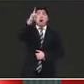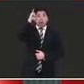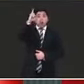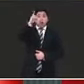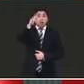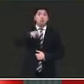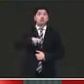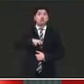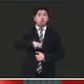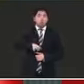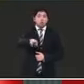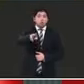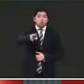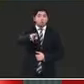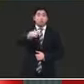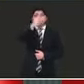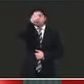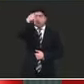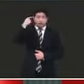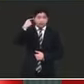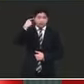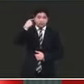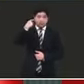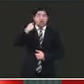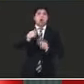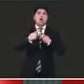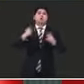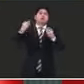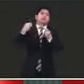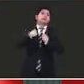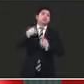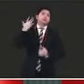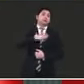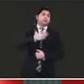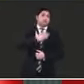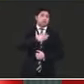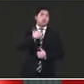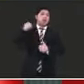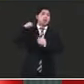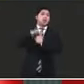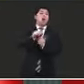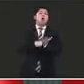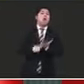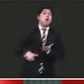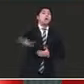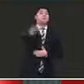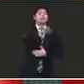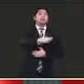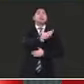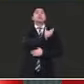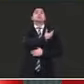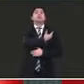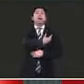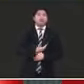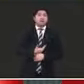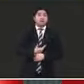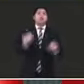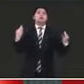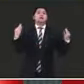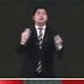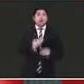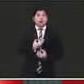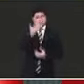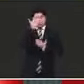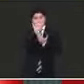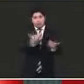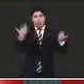yolumuzu bahtımızı açık etsin diyorum bir kez daha hepinizi sevgiyle saygıyla